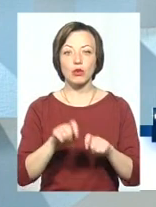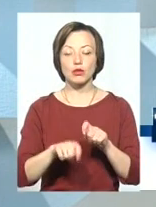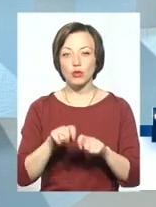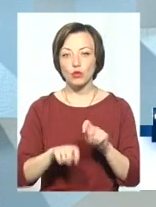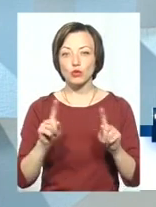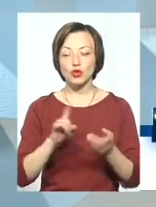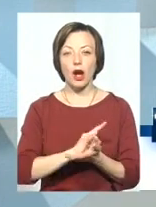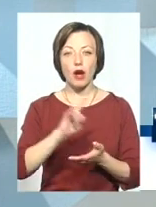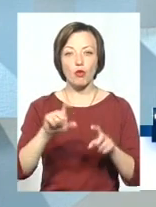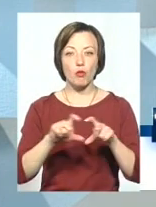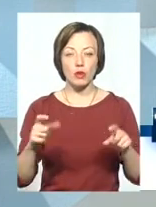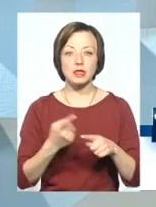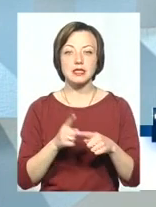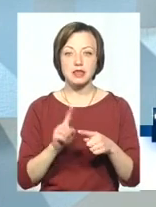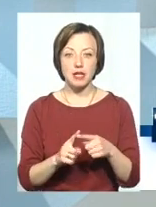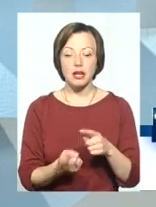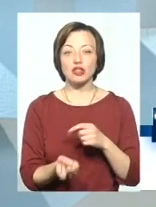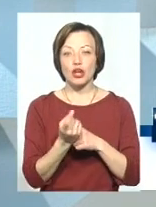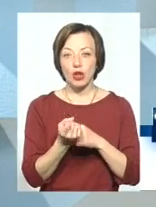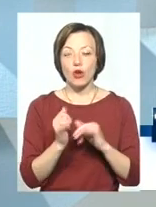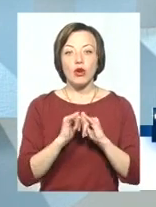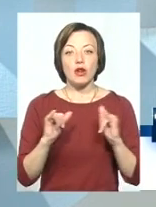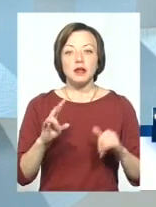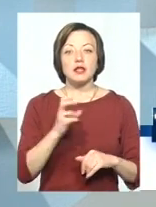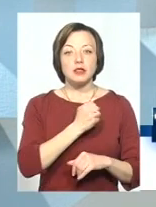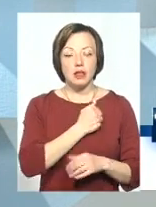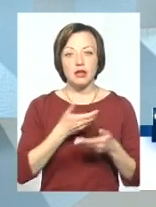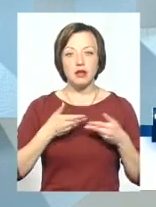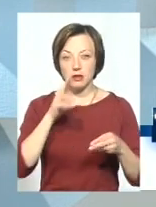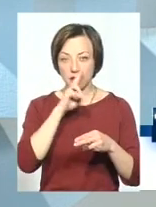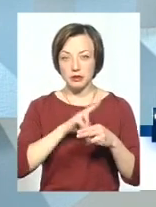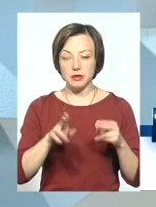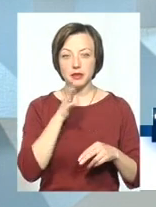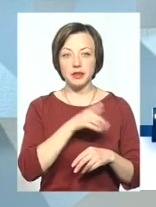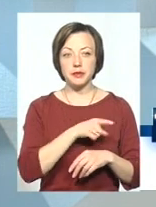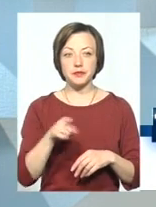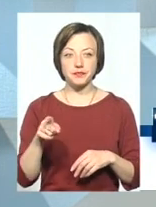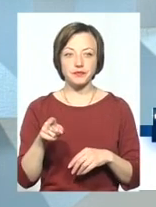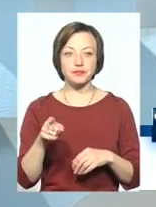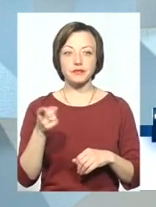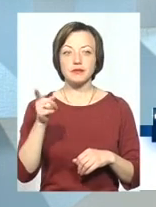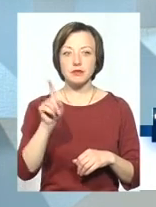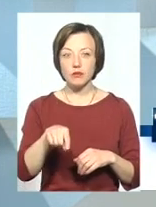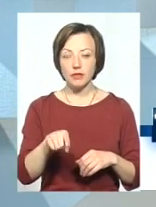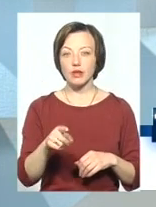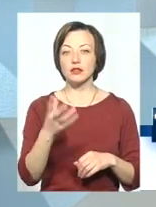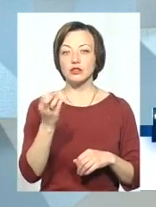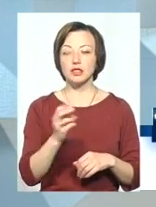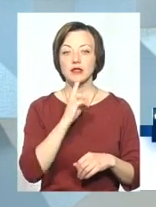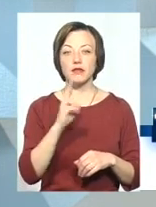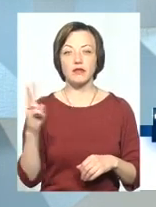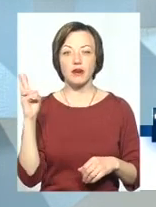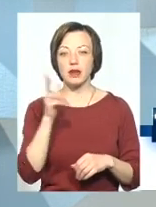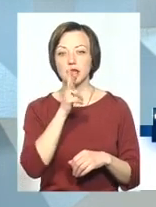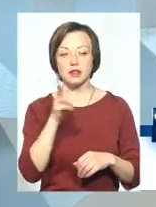що аеропорт - це, безумовно, джерело розвитку. Але, на жаль, ми втратили час. В той час, ее, ще 2-3 роки